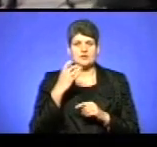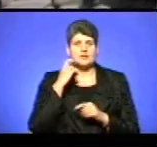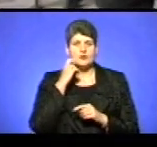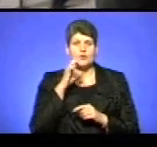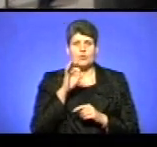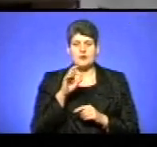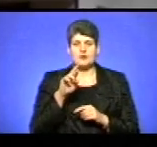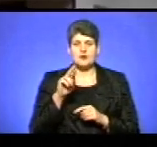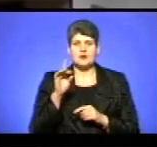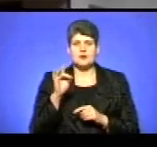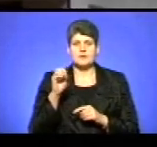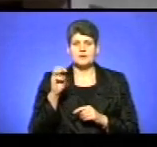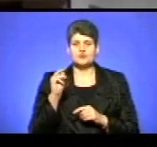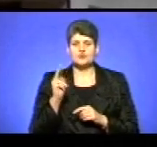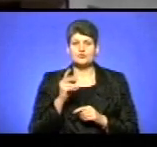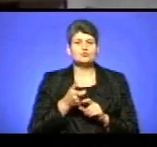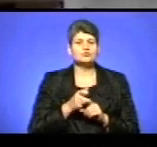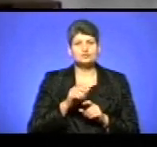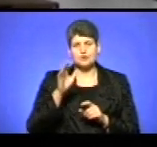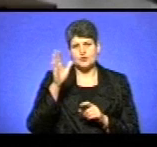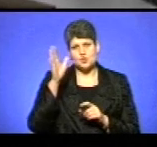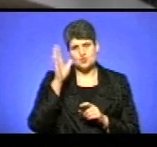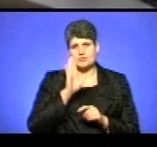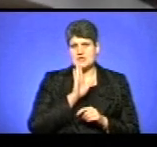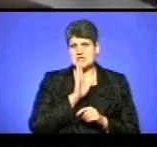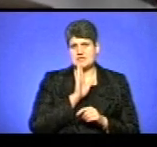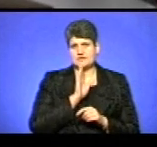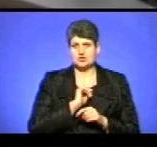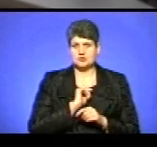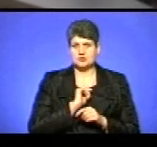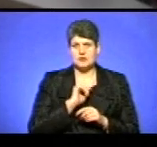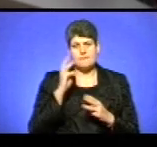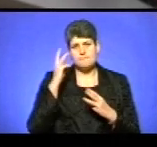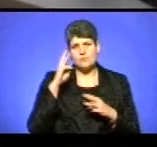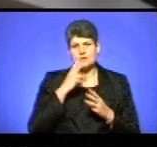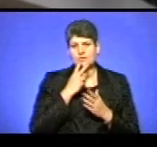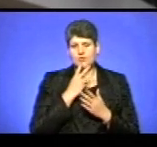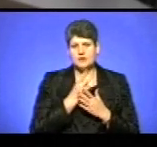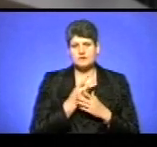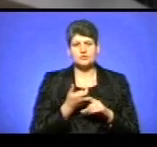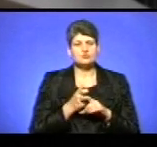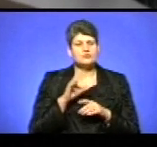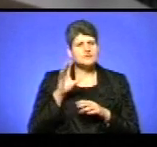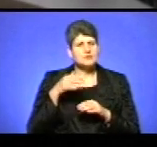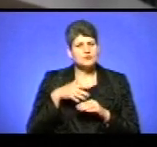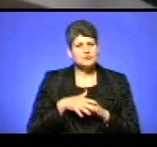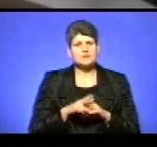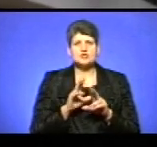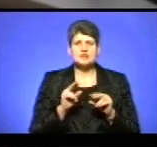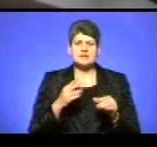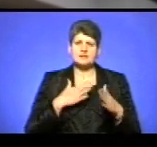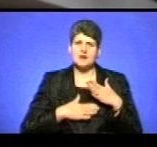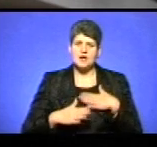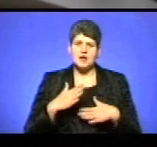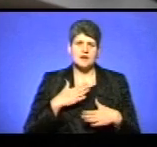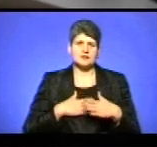Ольгу Яремчук. Дуже розумна дівчинка. Така моди показувала, дуже все розуміє, щаслива, радісна.